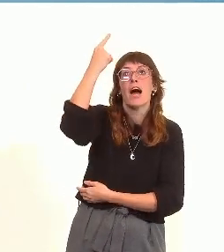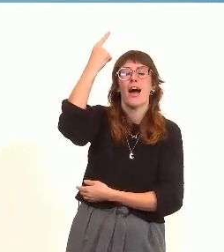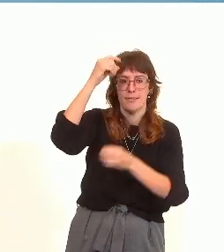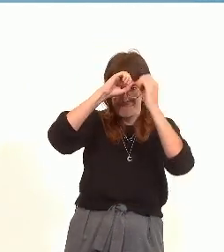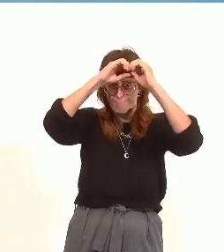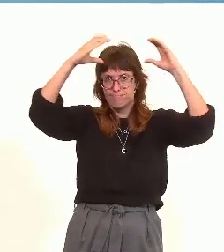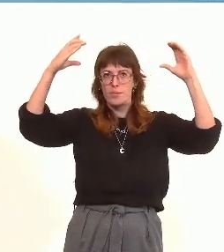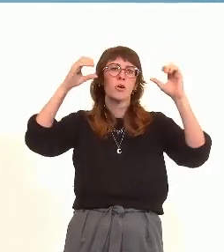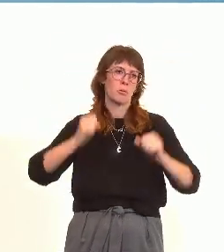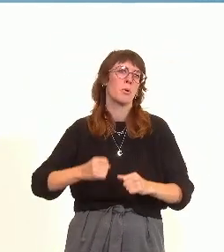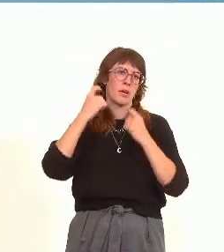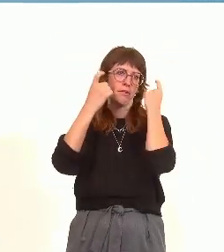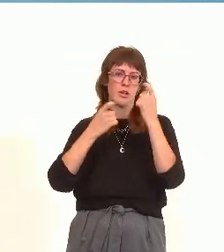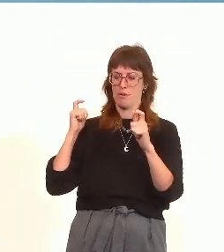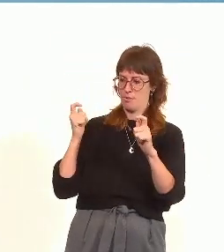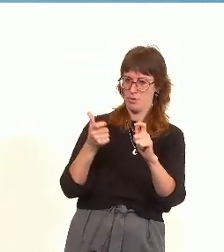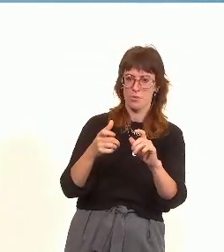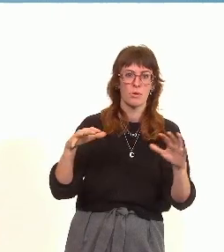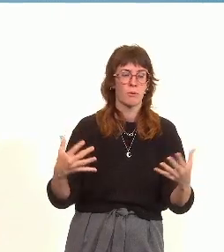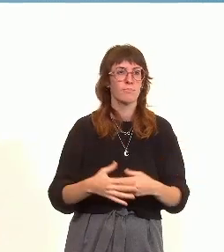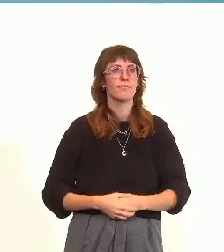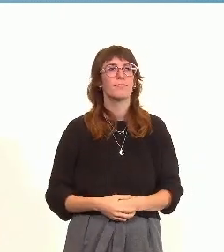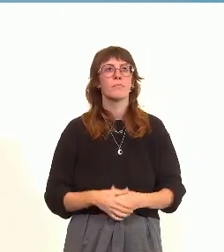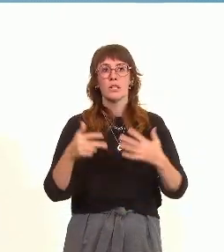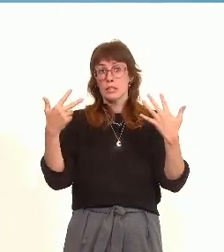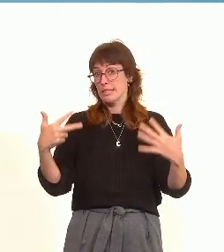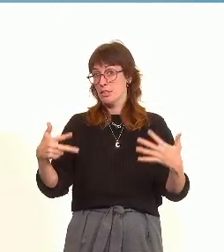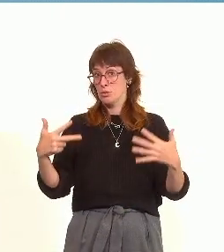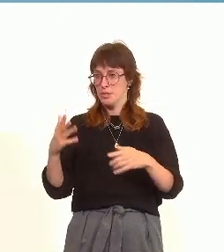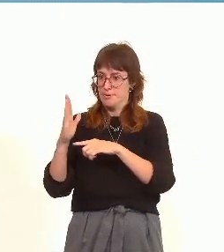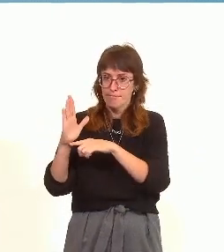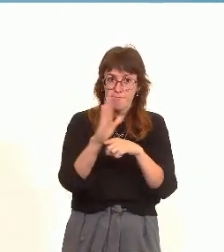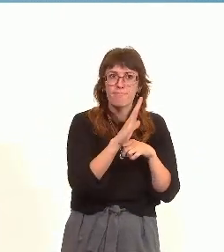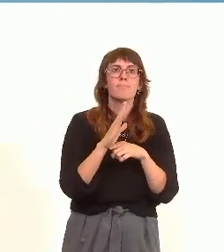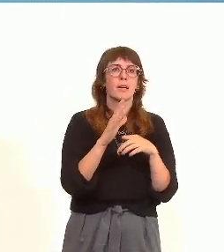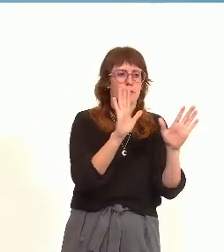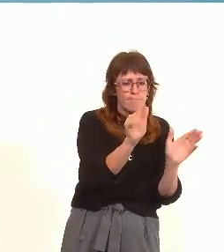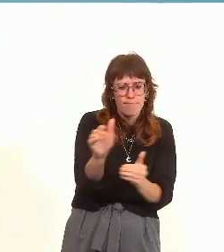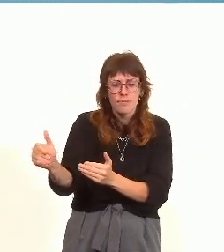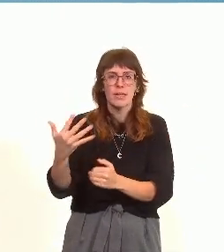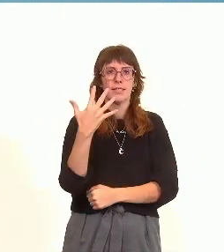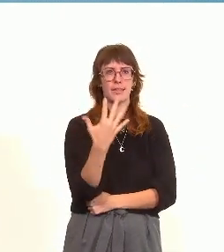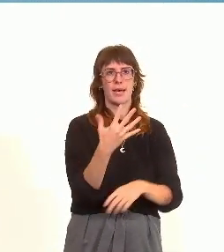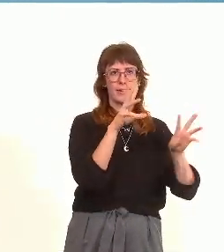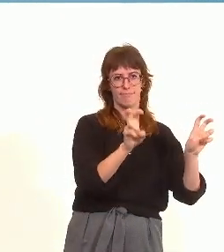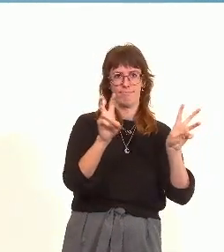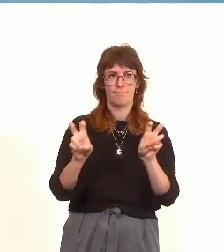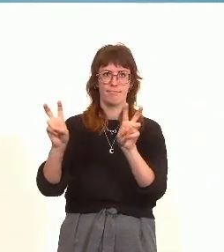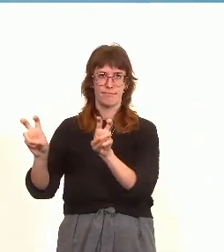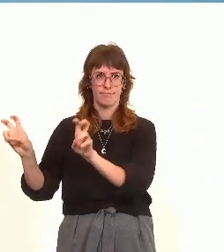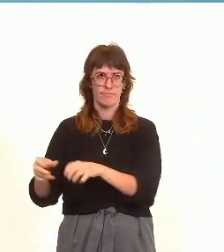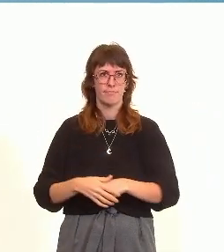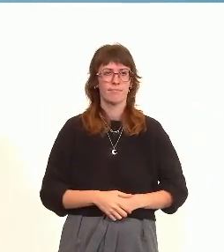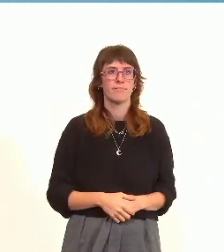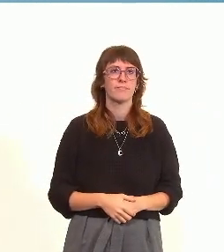grandes thématiques qui illustrent les grands défis de ces démarches de participation. Celui de faire